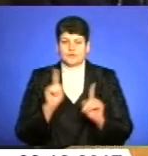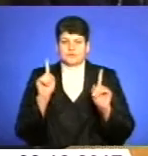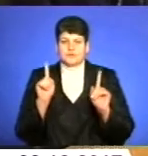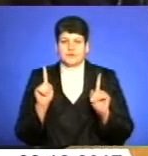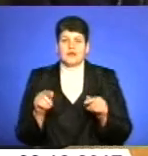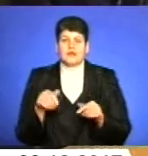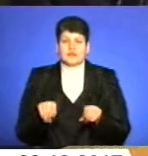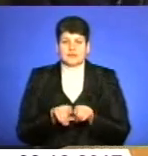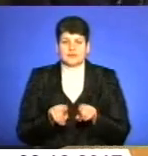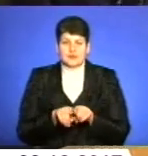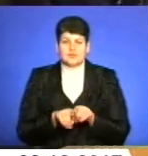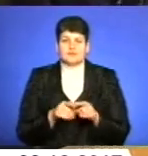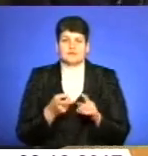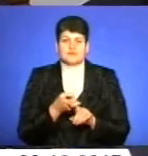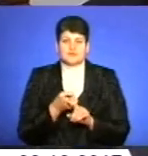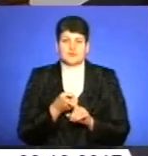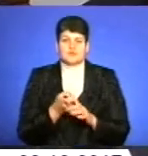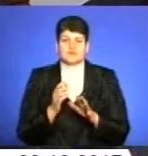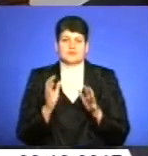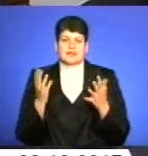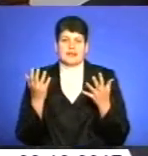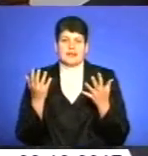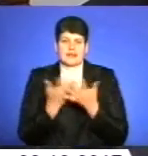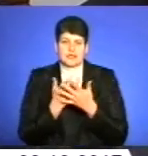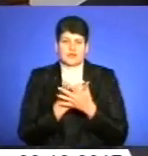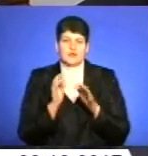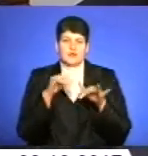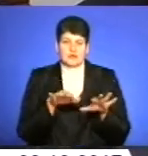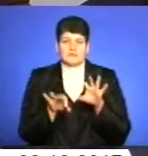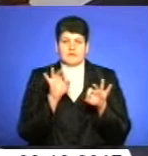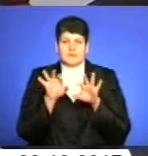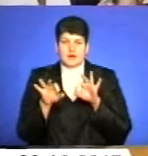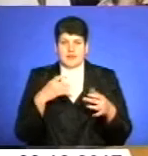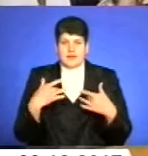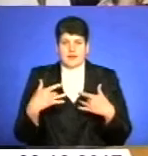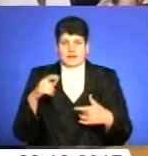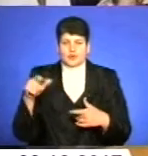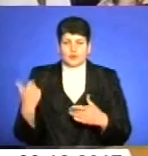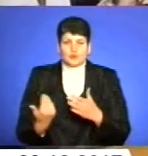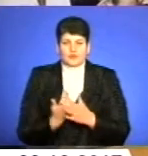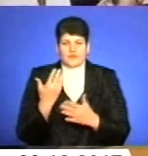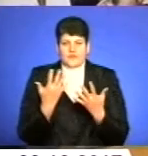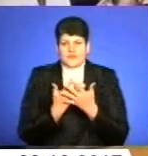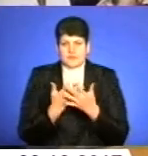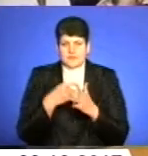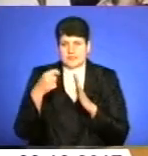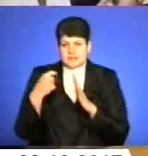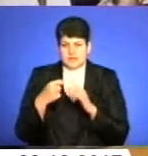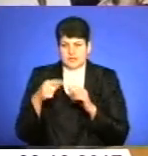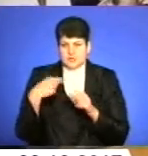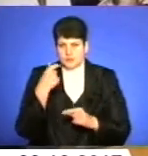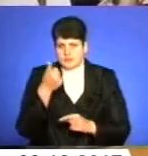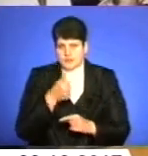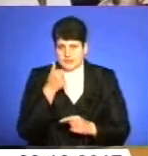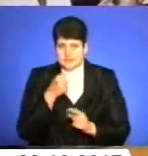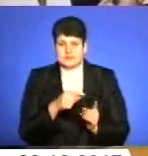всеукраїнського форуму «Кінохвиля» у місті провели кастинги, де відбирали акторів на різні ролі у нові українські фільми, які зніматимуть в наступному році.